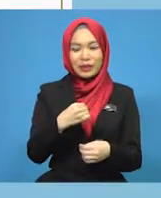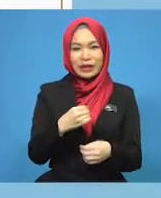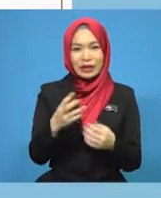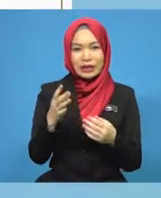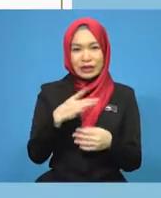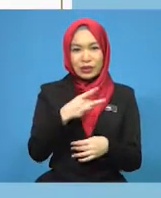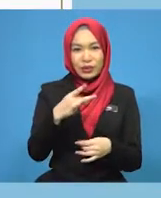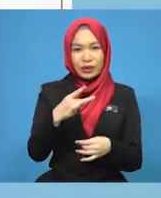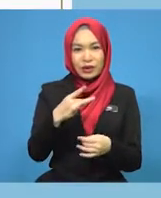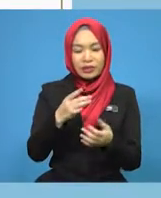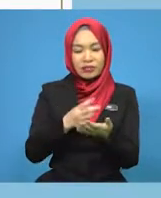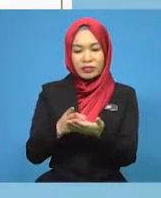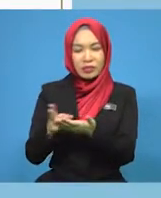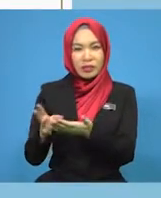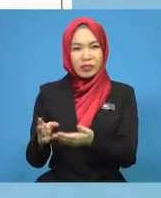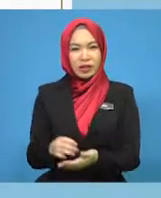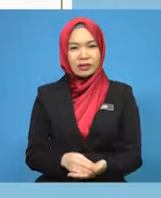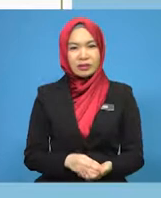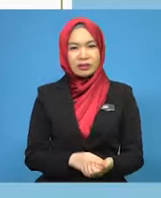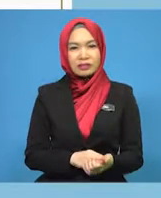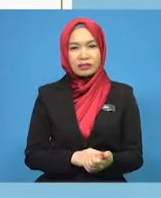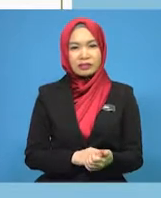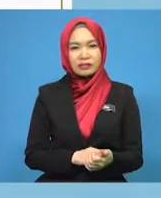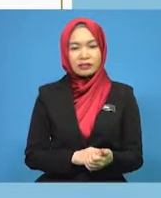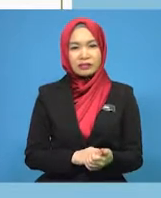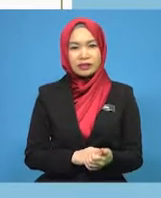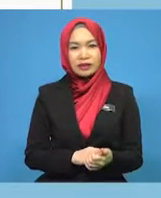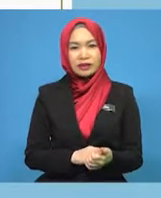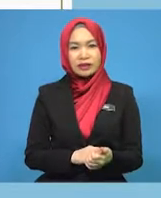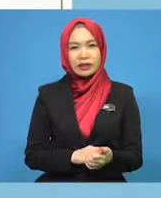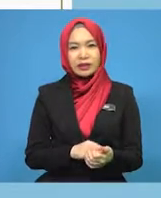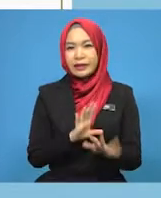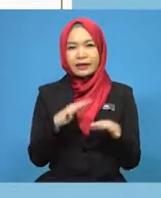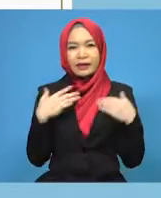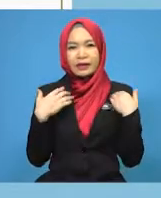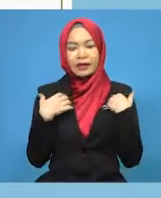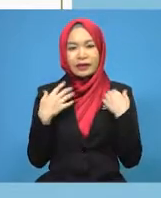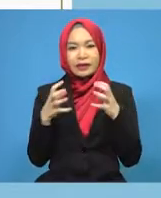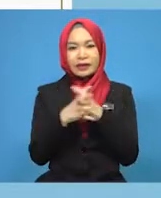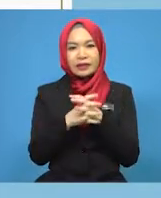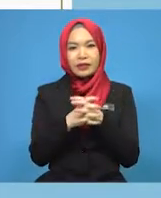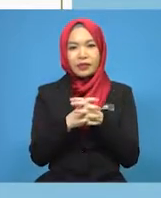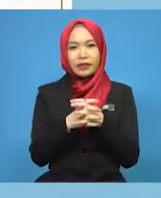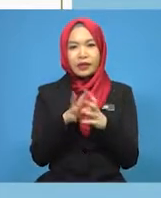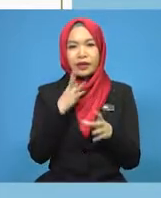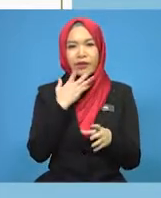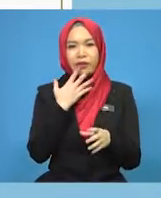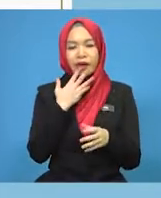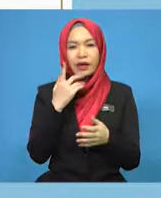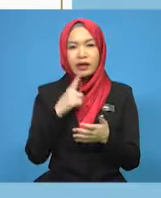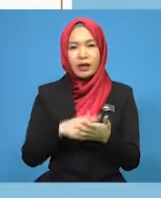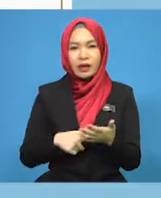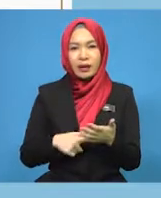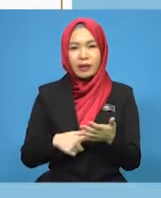Warna putih sebagai warna yang murni dan tidak menggunakan campuran apa pun memberi makna warna yang suci dan